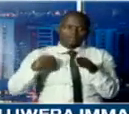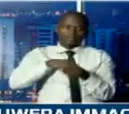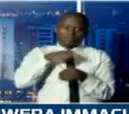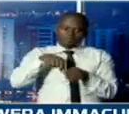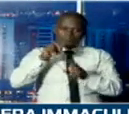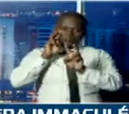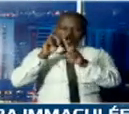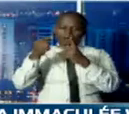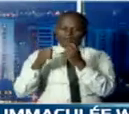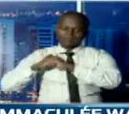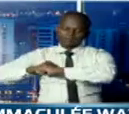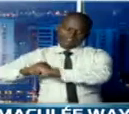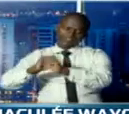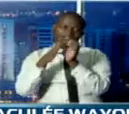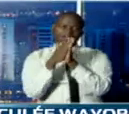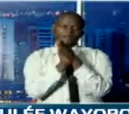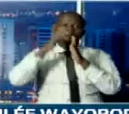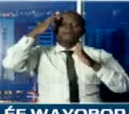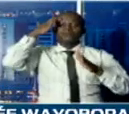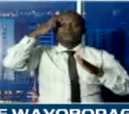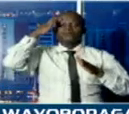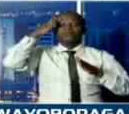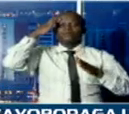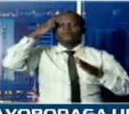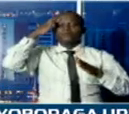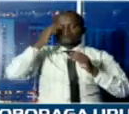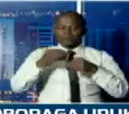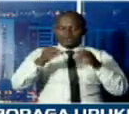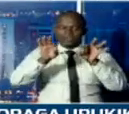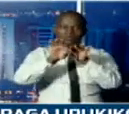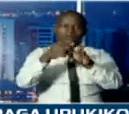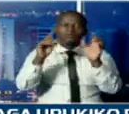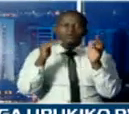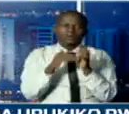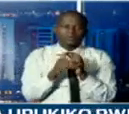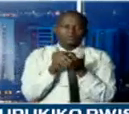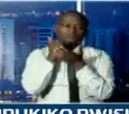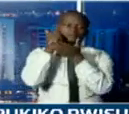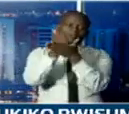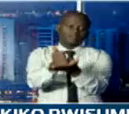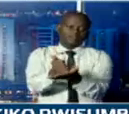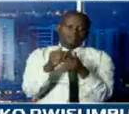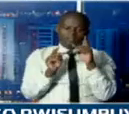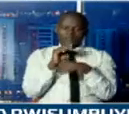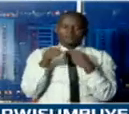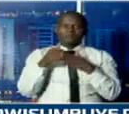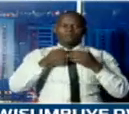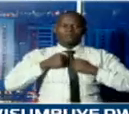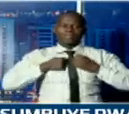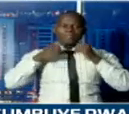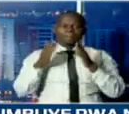tugomba gusigasira amateka, kuyazirikana, kuyaha agaciro, ariko tunafasha umuturage w'u